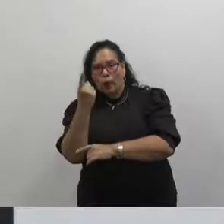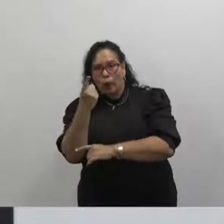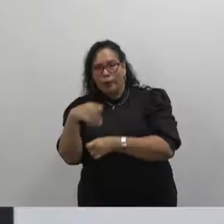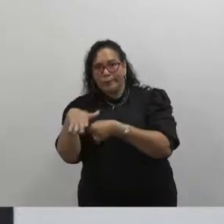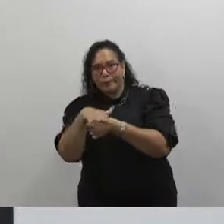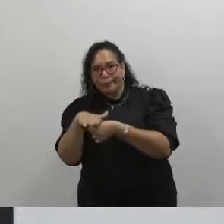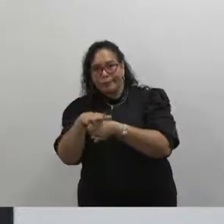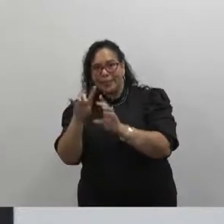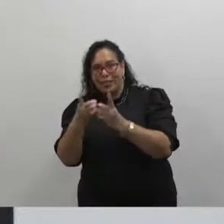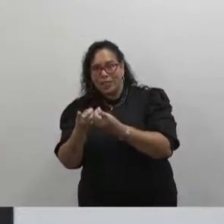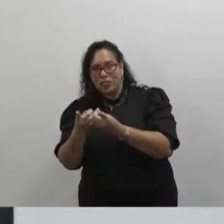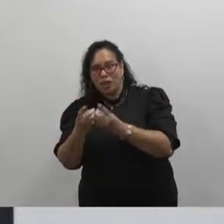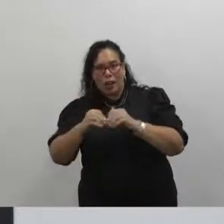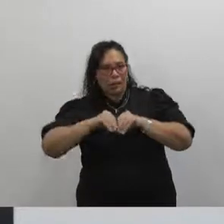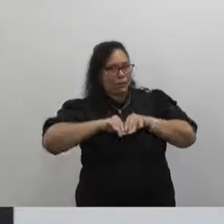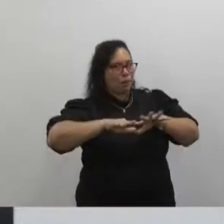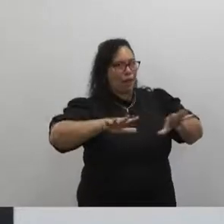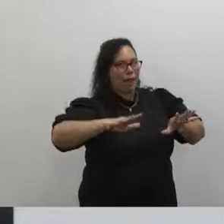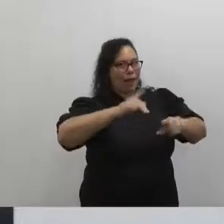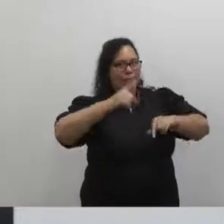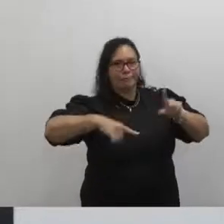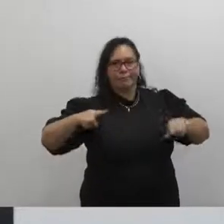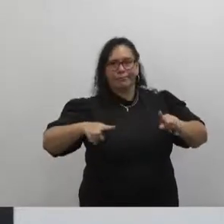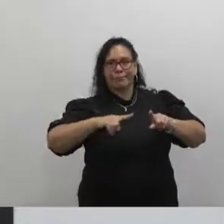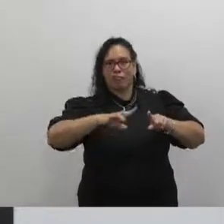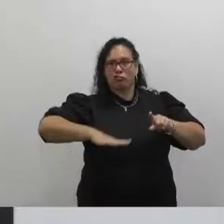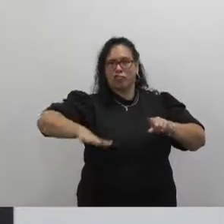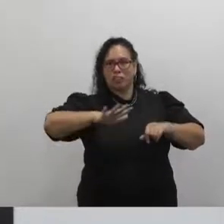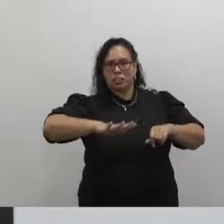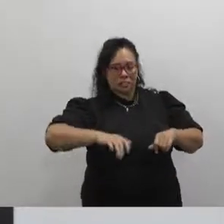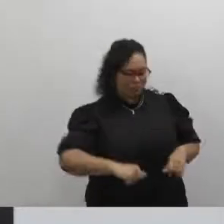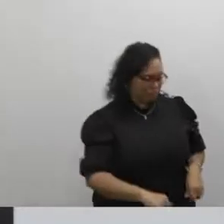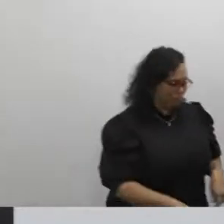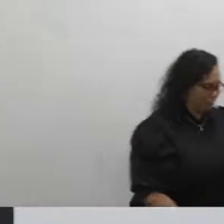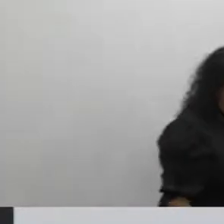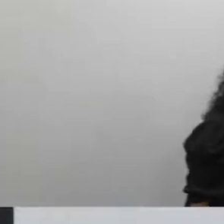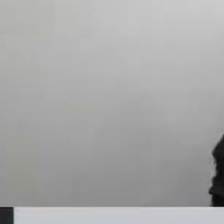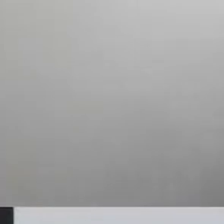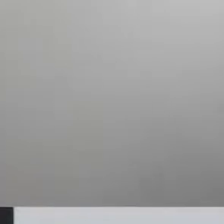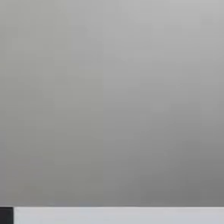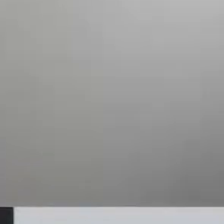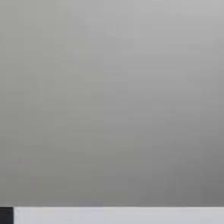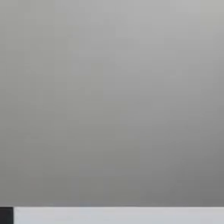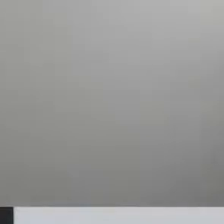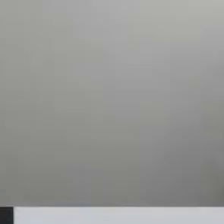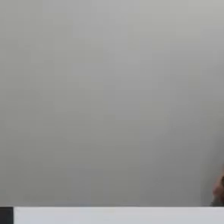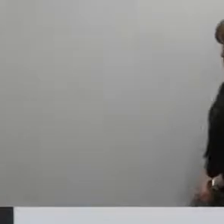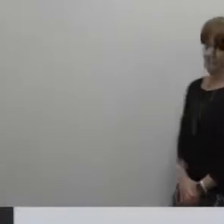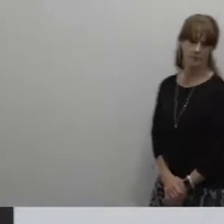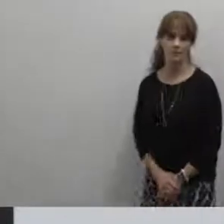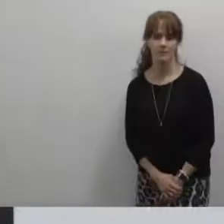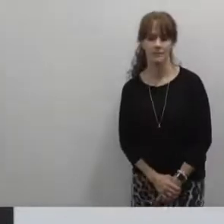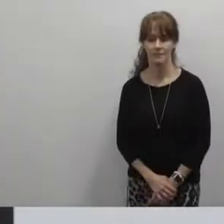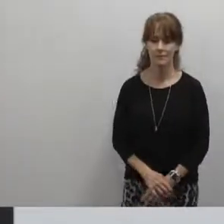thay thay tặng loa này hai tam tầm bàn đặc ở nông